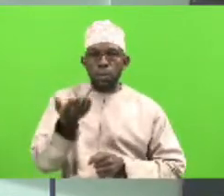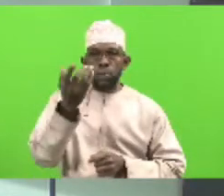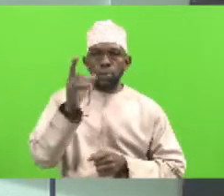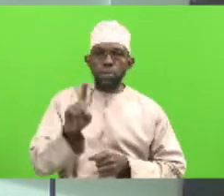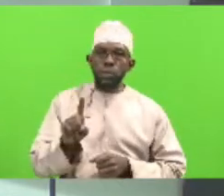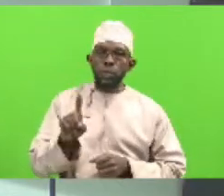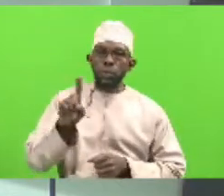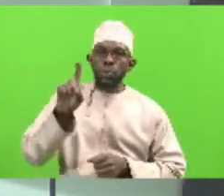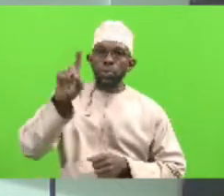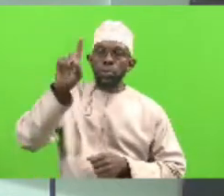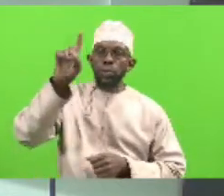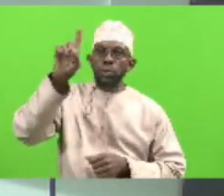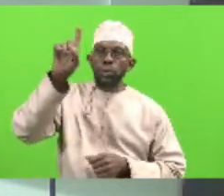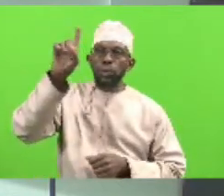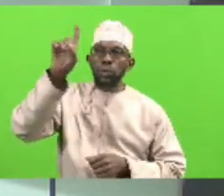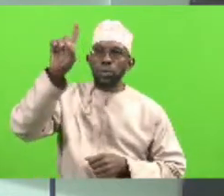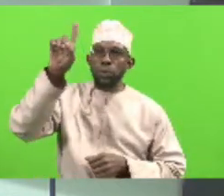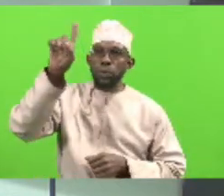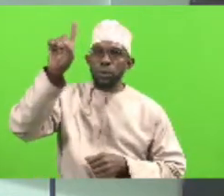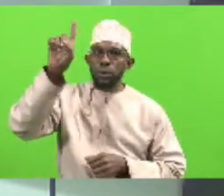محمد رسول